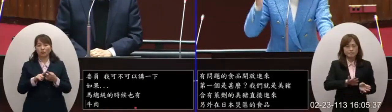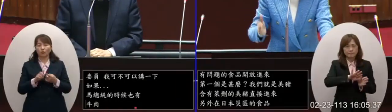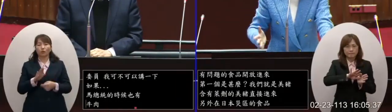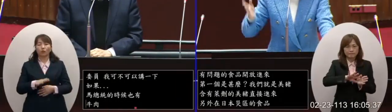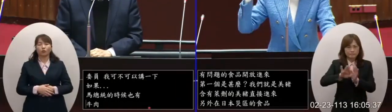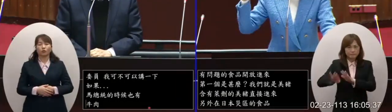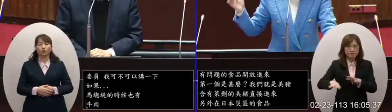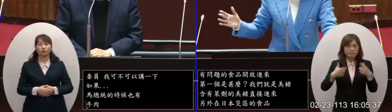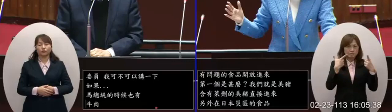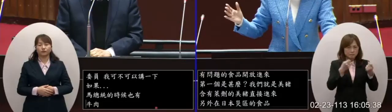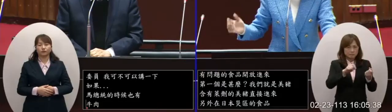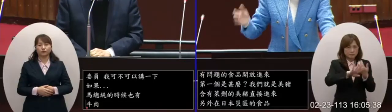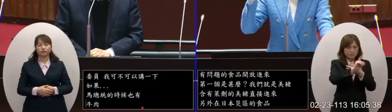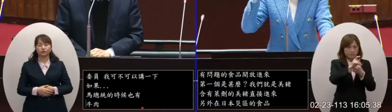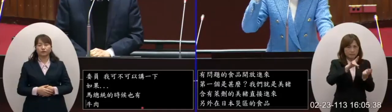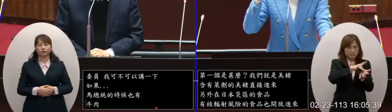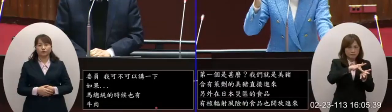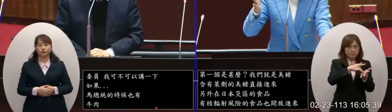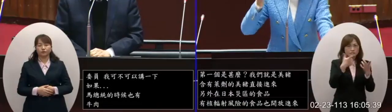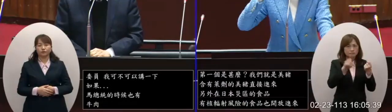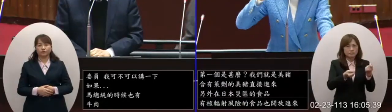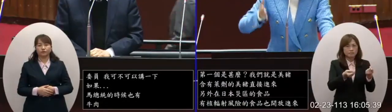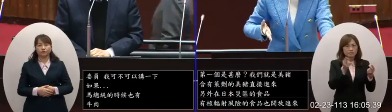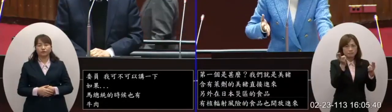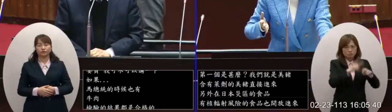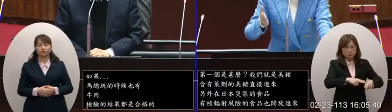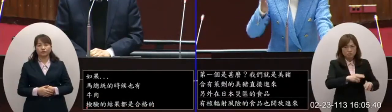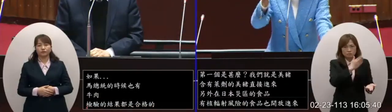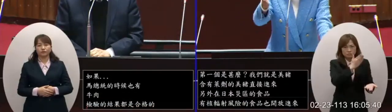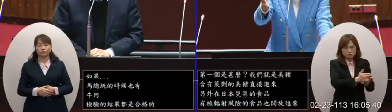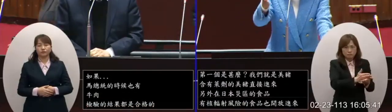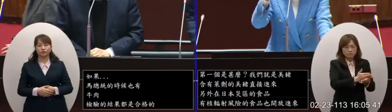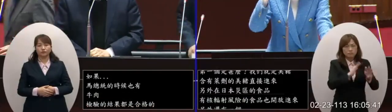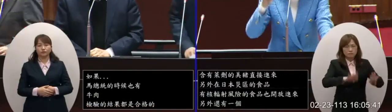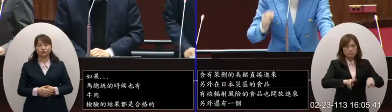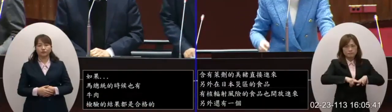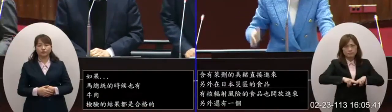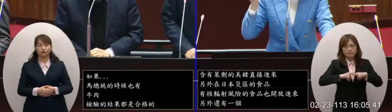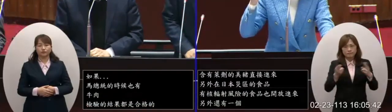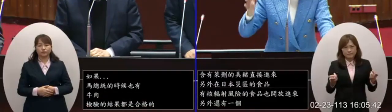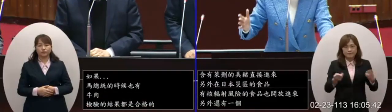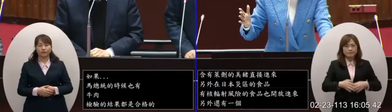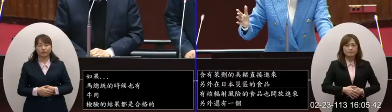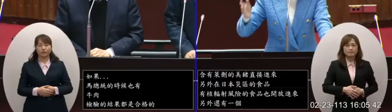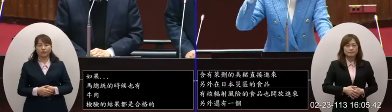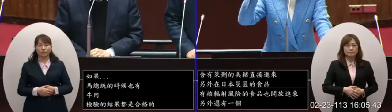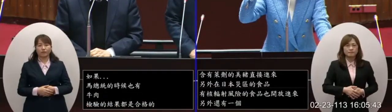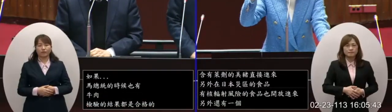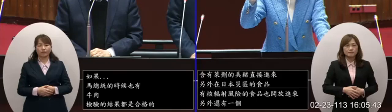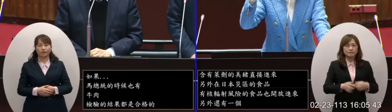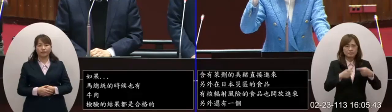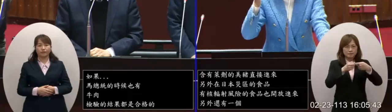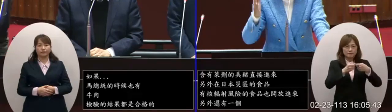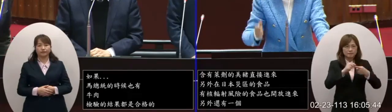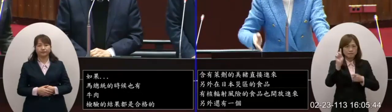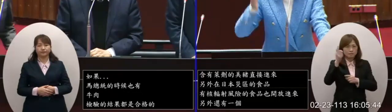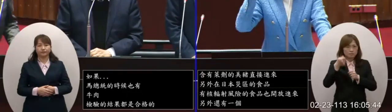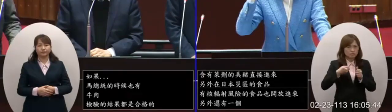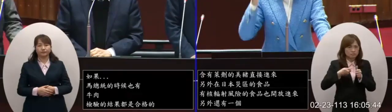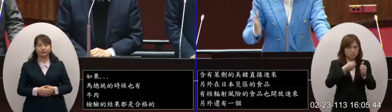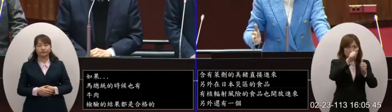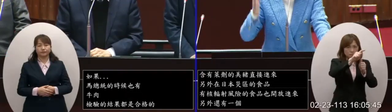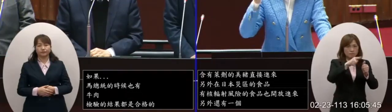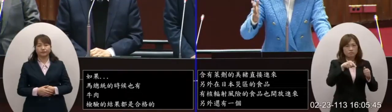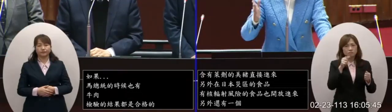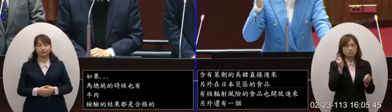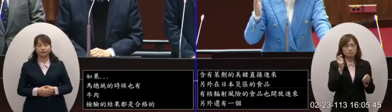用变成是开放，这个本席现在是在告诉你哈，所以请院长先不要插话。第一个就是源头的部分破功，